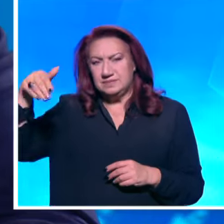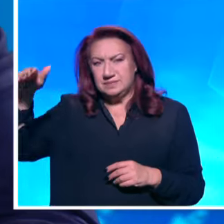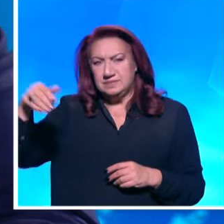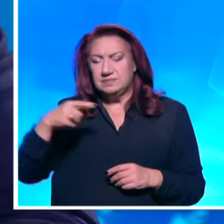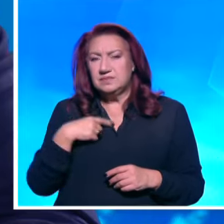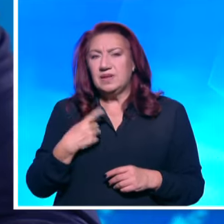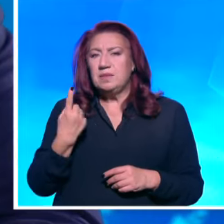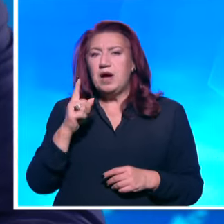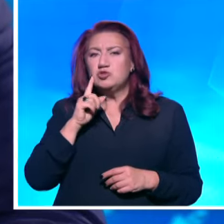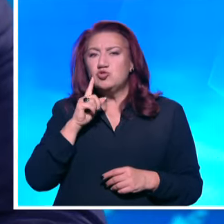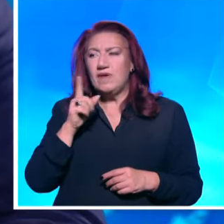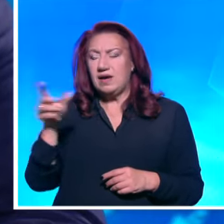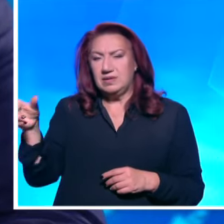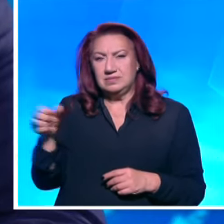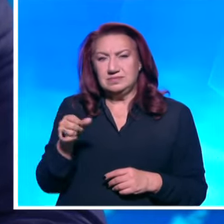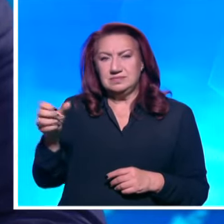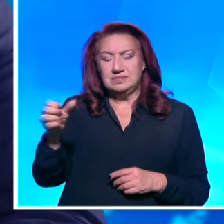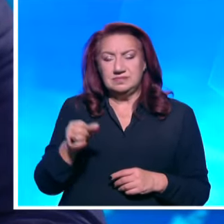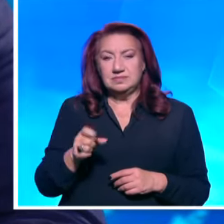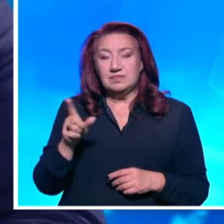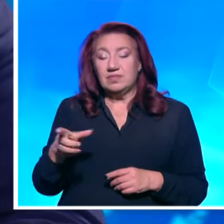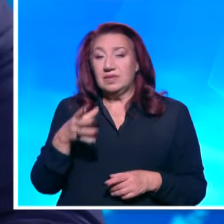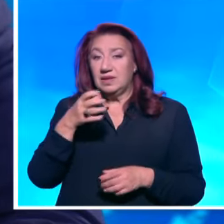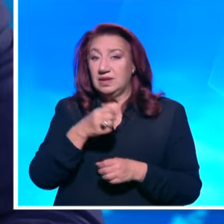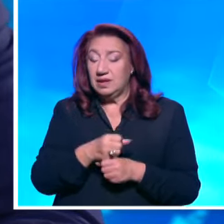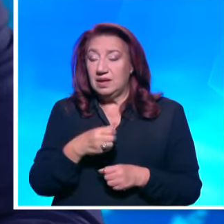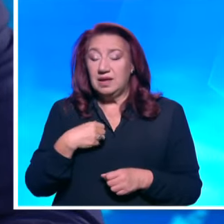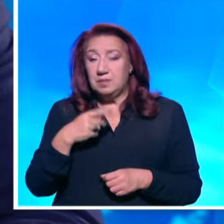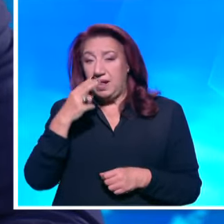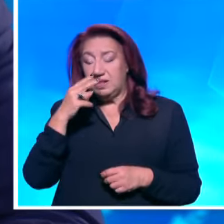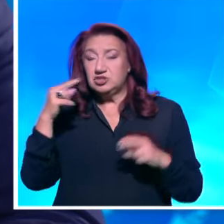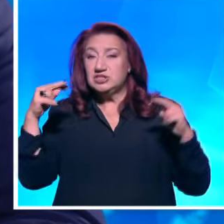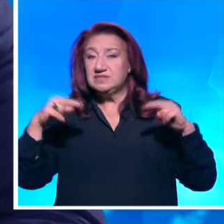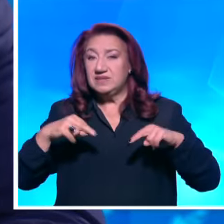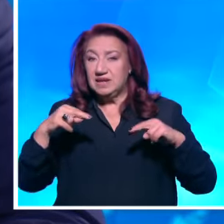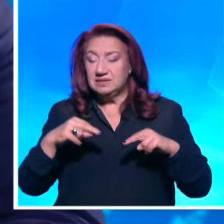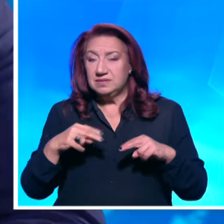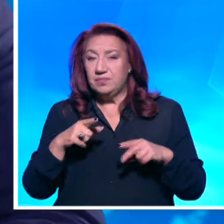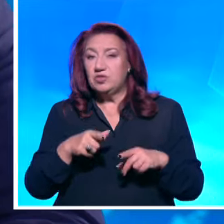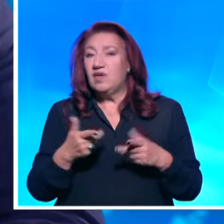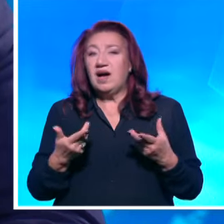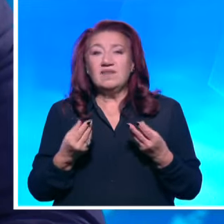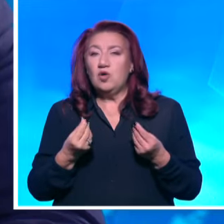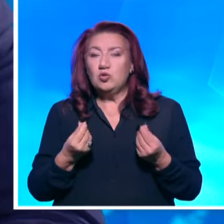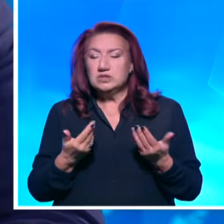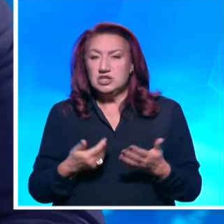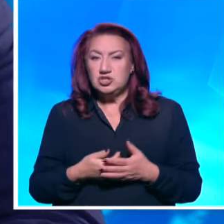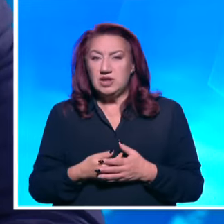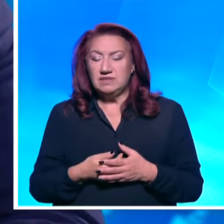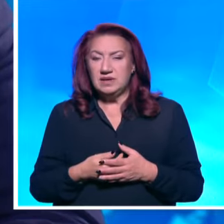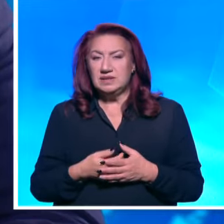някой който стои и друг но то веднъж като се установи че има лъжесвидетелстване това означава какво означава да